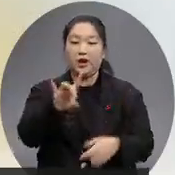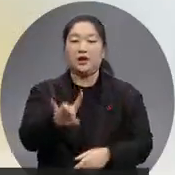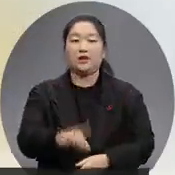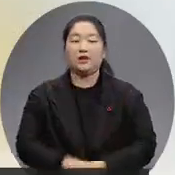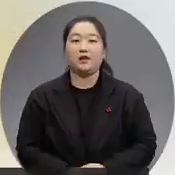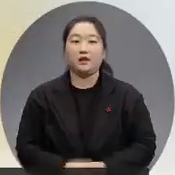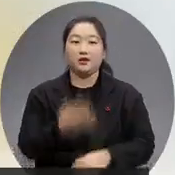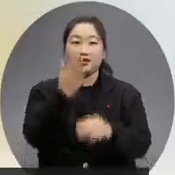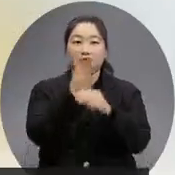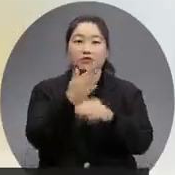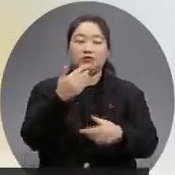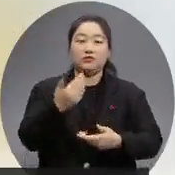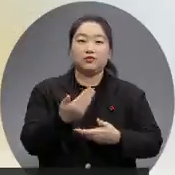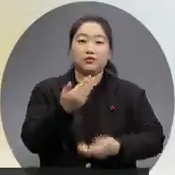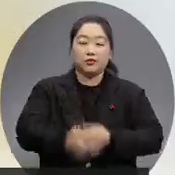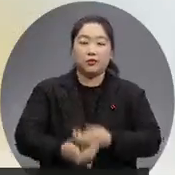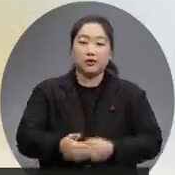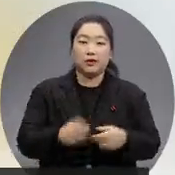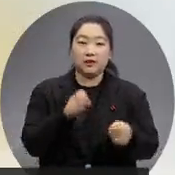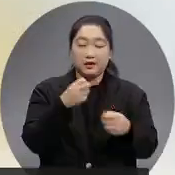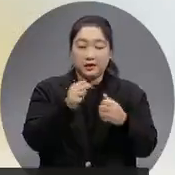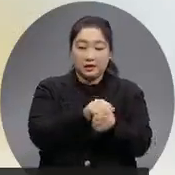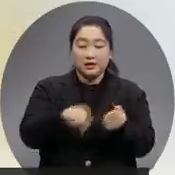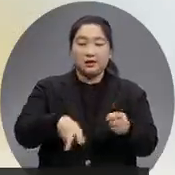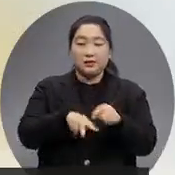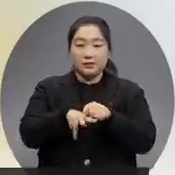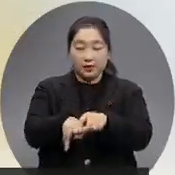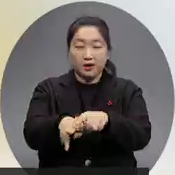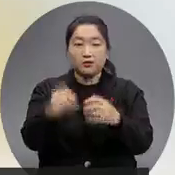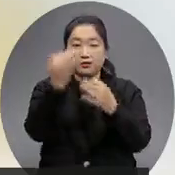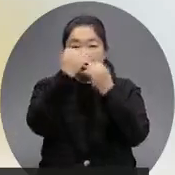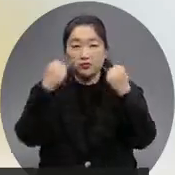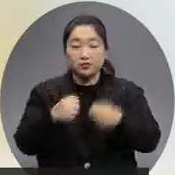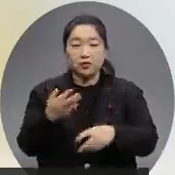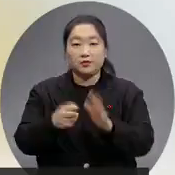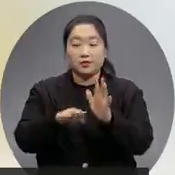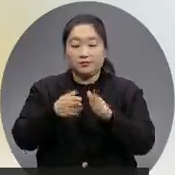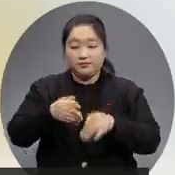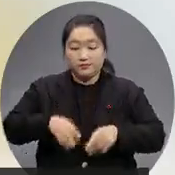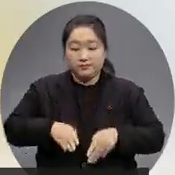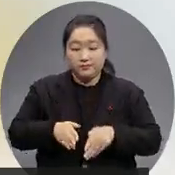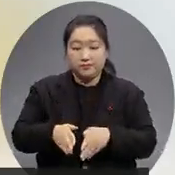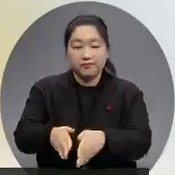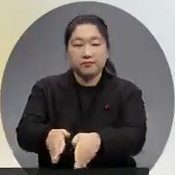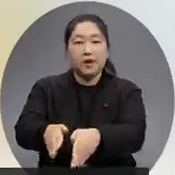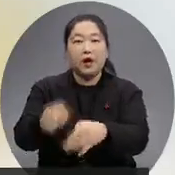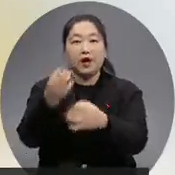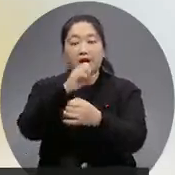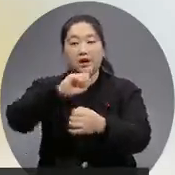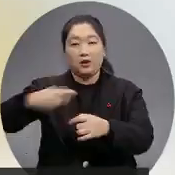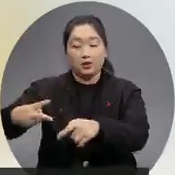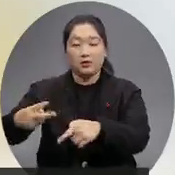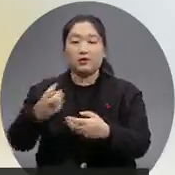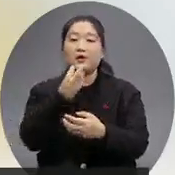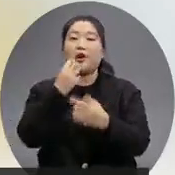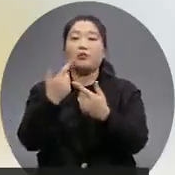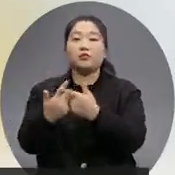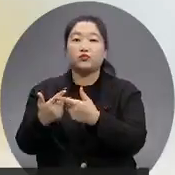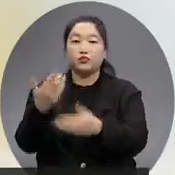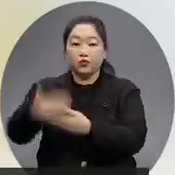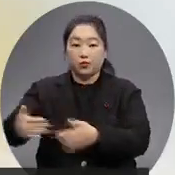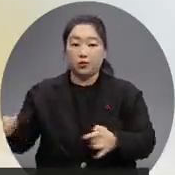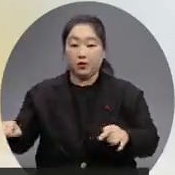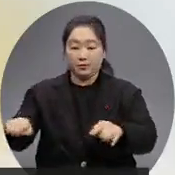중부 고속도로 진천에서 갈라져 나와 충북 중남부를 차례로 관통해 내려가다 영동에서 경북